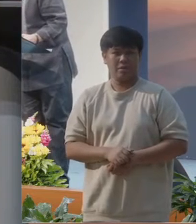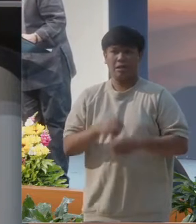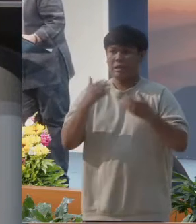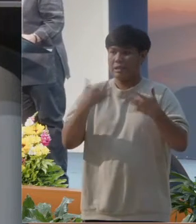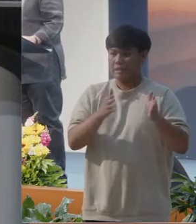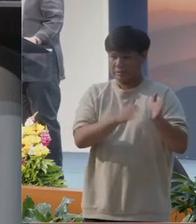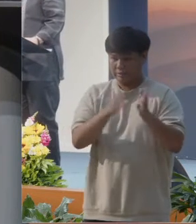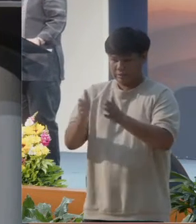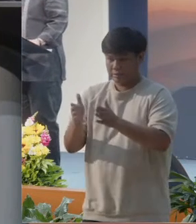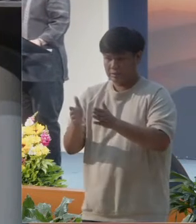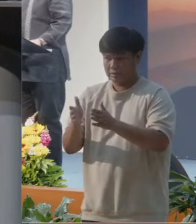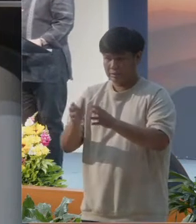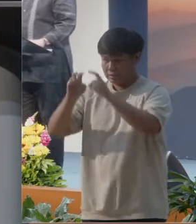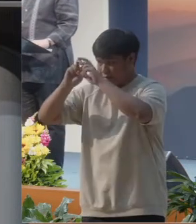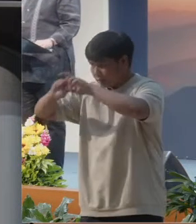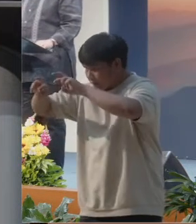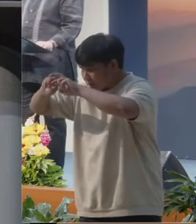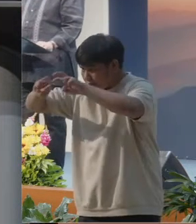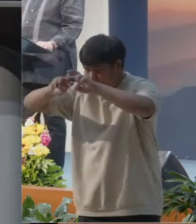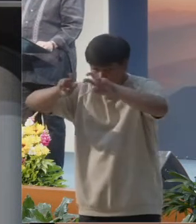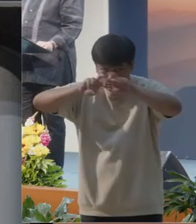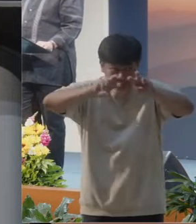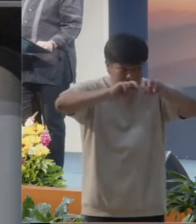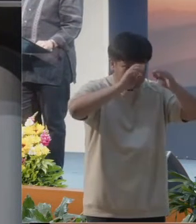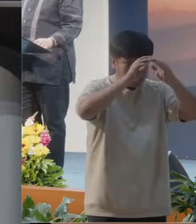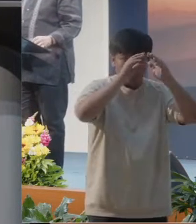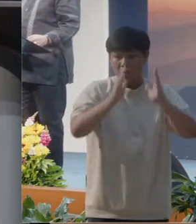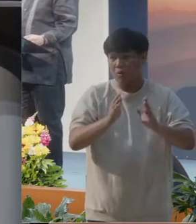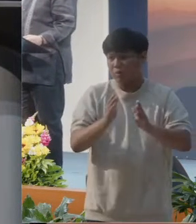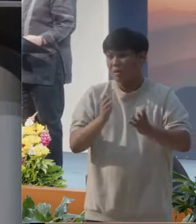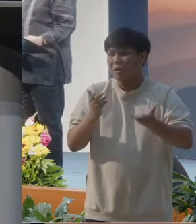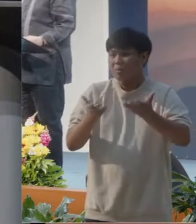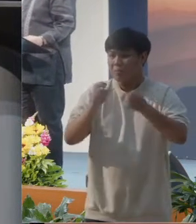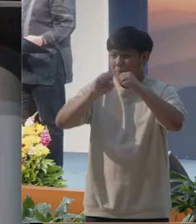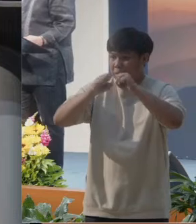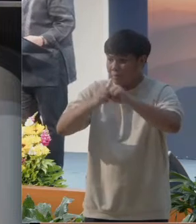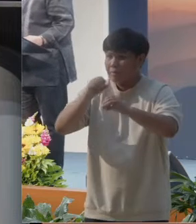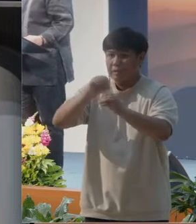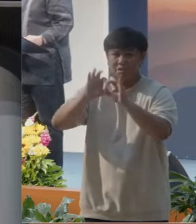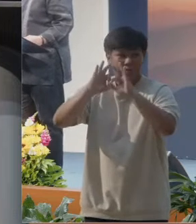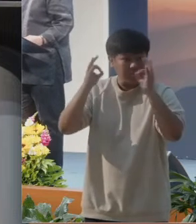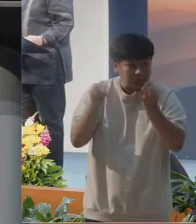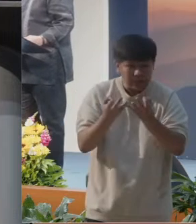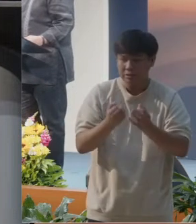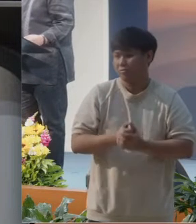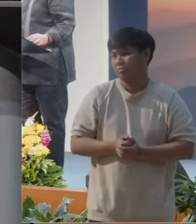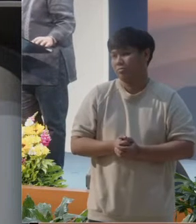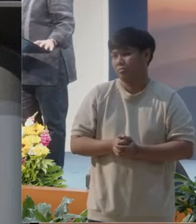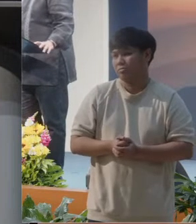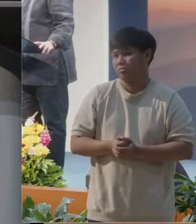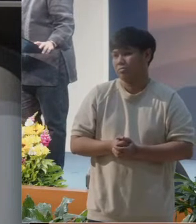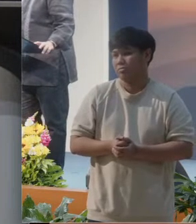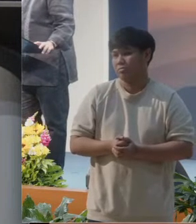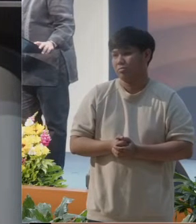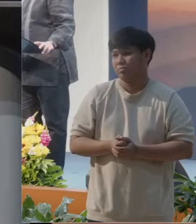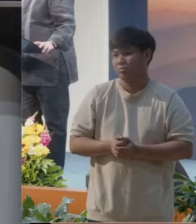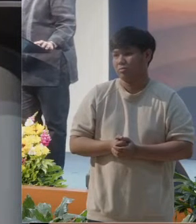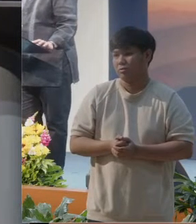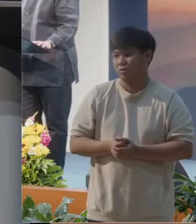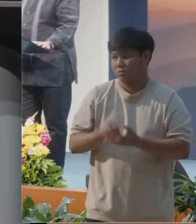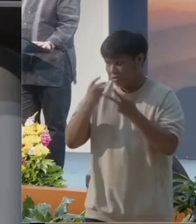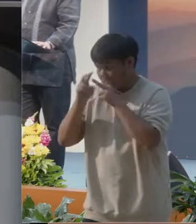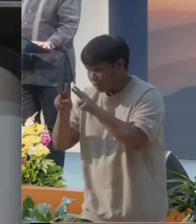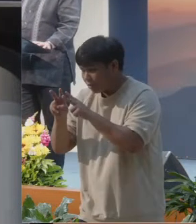Pangalawa, siyasatin po natin ang ating tahanan. Magbigay po tayo ng panahon sa ating